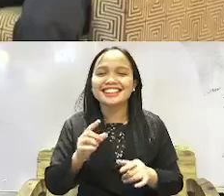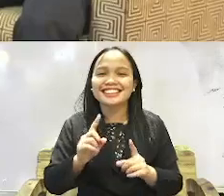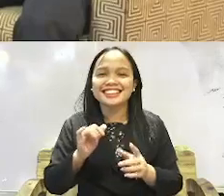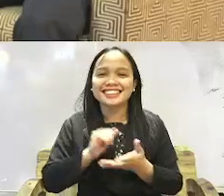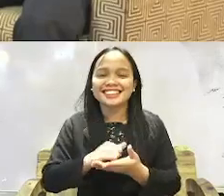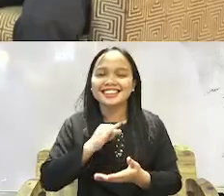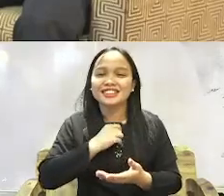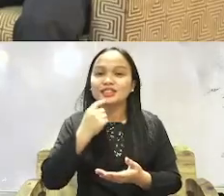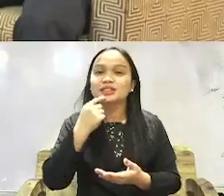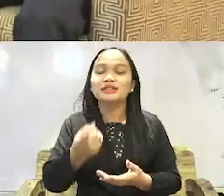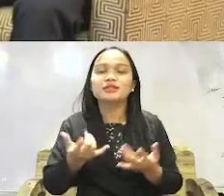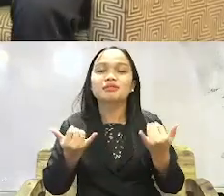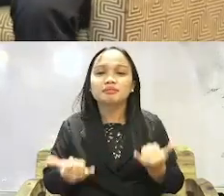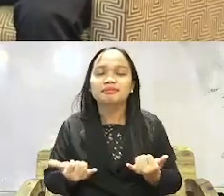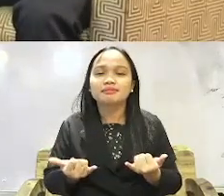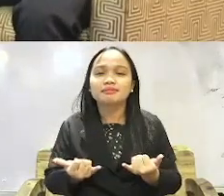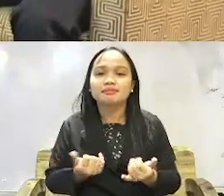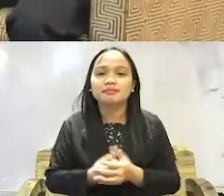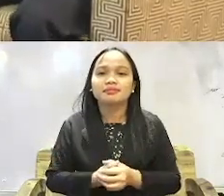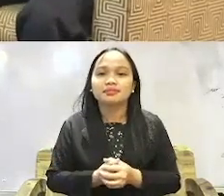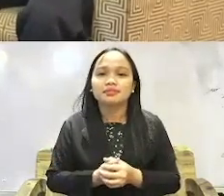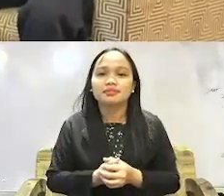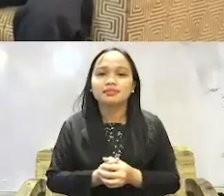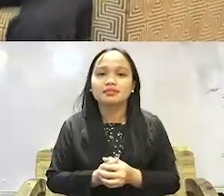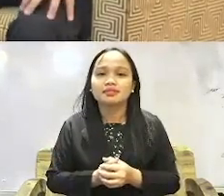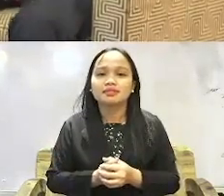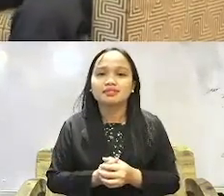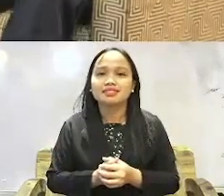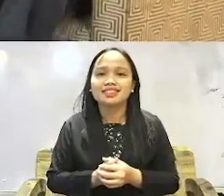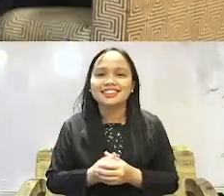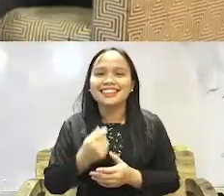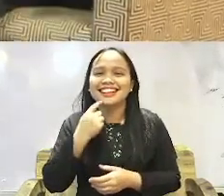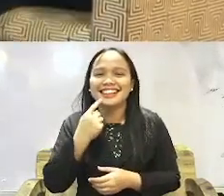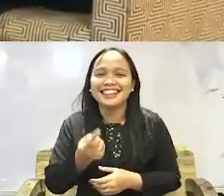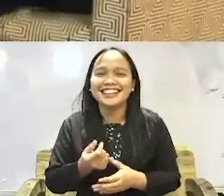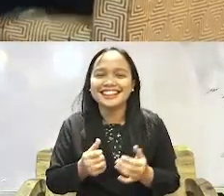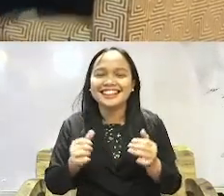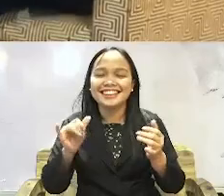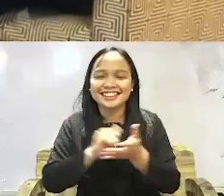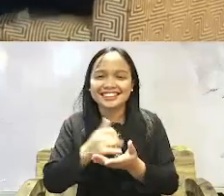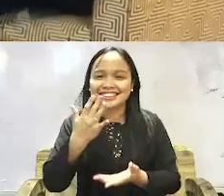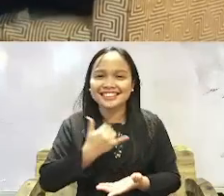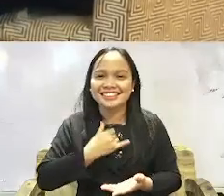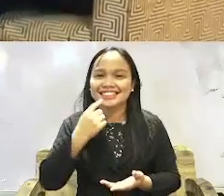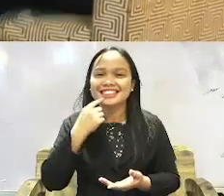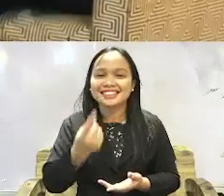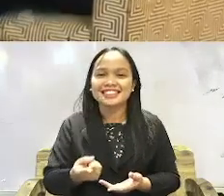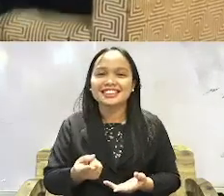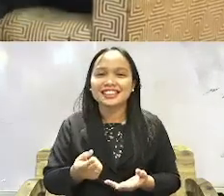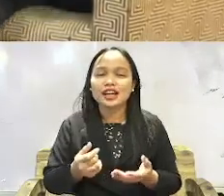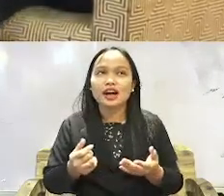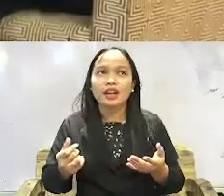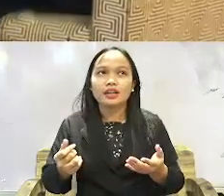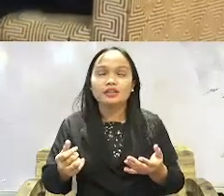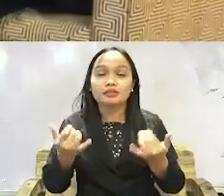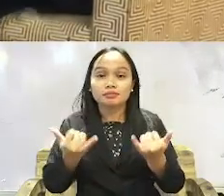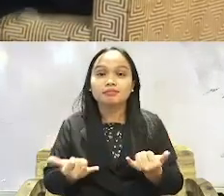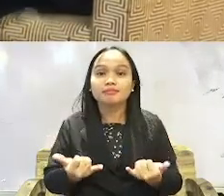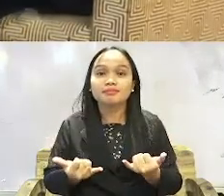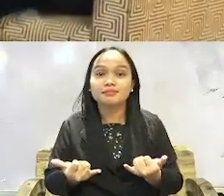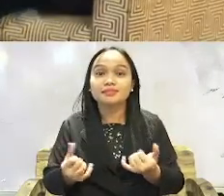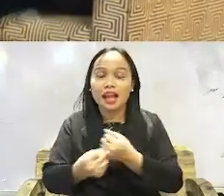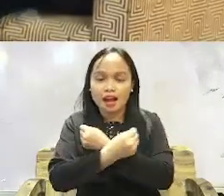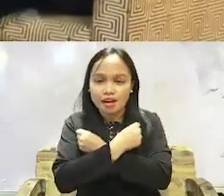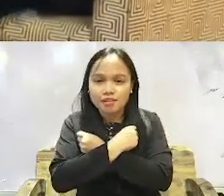Nandun kayo sa ganong kalagayan, young people. Now, ilagay nyo to sa kalagayan na ito. You see, ang kailangan nyo ngayon, yung pagmamahal